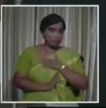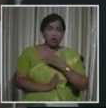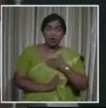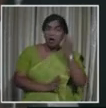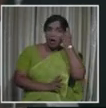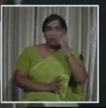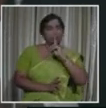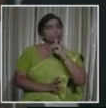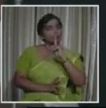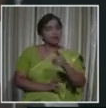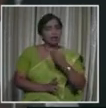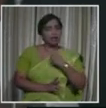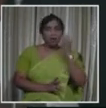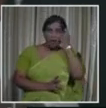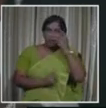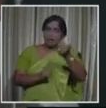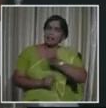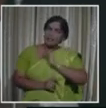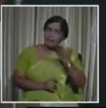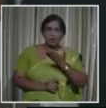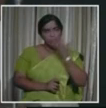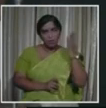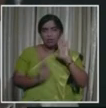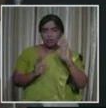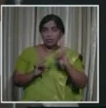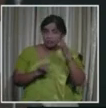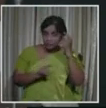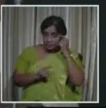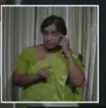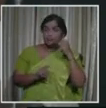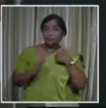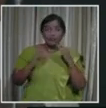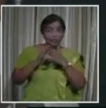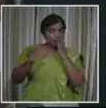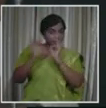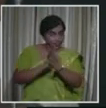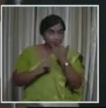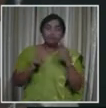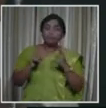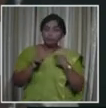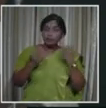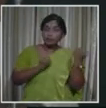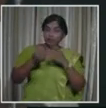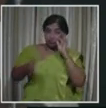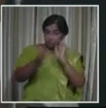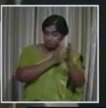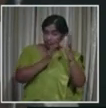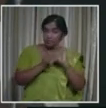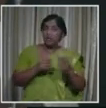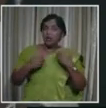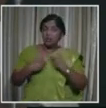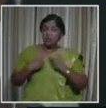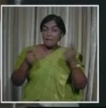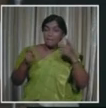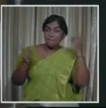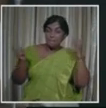ප්‍රකාශ කරන්න අපේ මතයට අකමැති වෙන්න පුළුවන් කවුරු හරි හිතනවා නම් අපේ ගෙවල් ගිනි තියලා අපේ යාන වාහන ගිනි තියලා අපිව මරණයට පත්